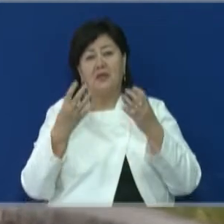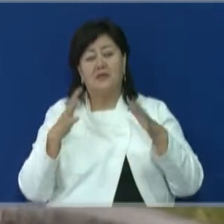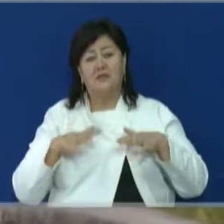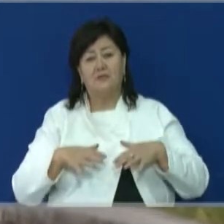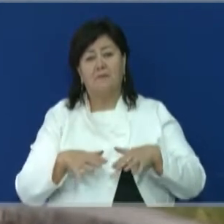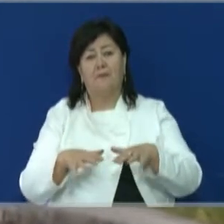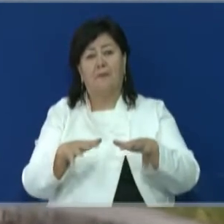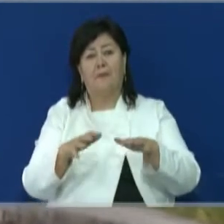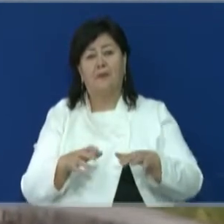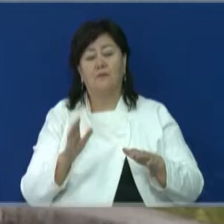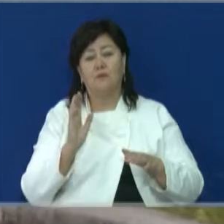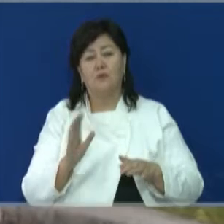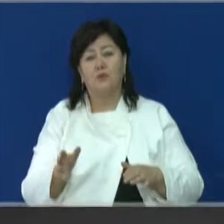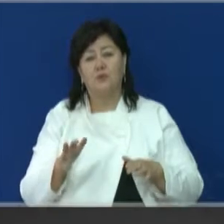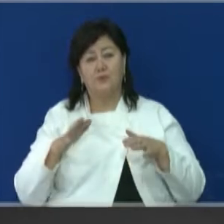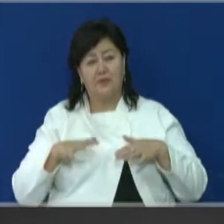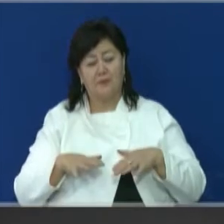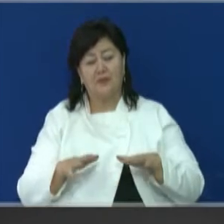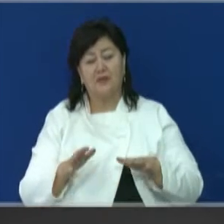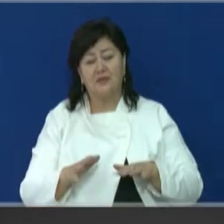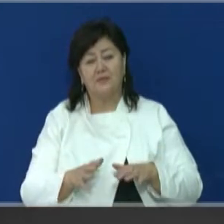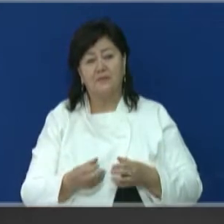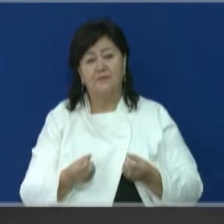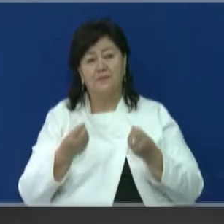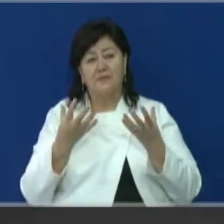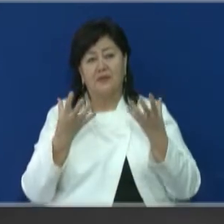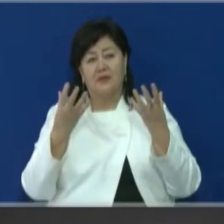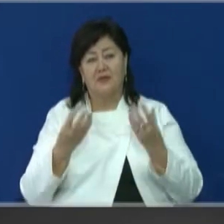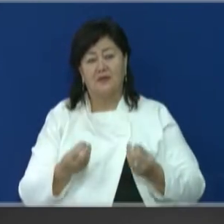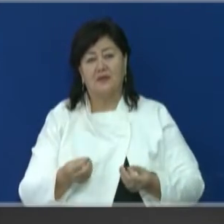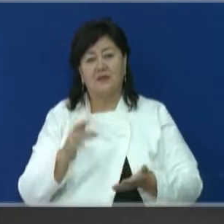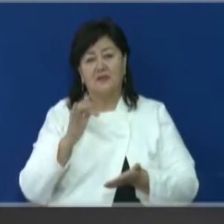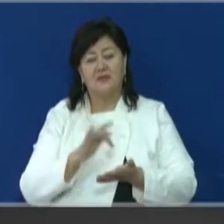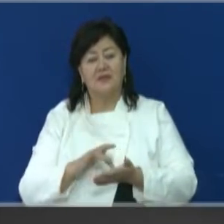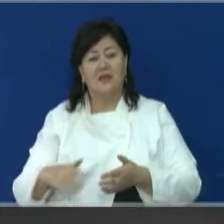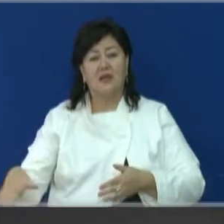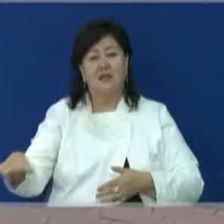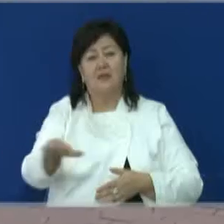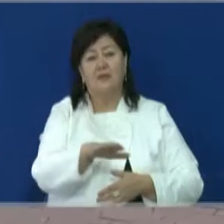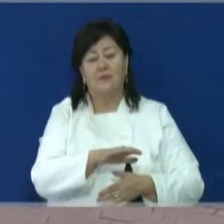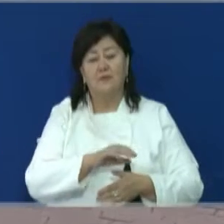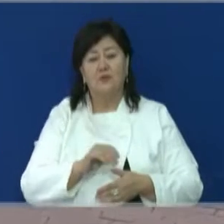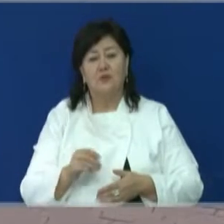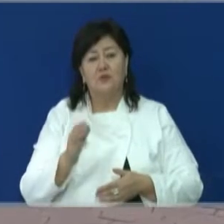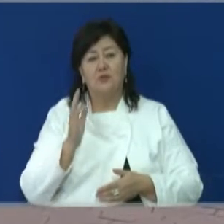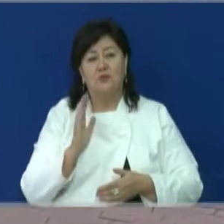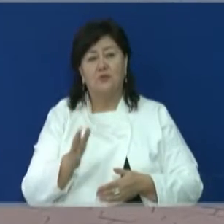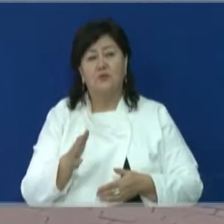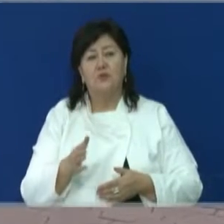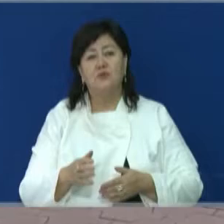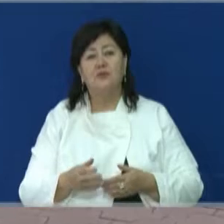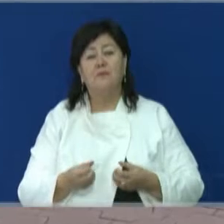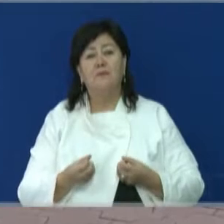мәдени бұқаралық іс-шаралар өткізу жоспарланған. Мереке күні облыстың орталық алаңдарында саябақтар мен скверлерде жаппай